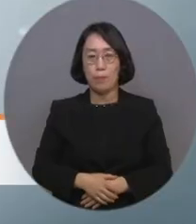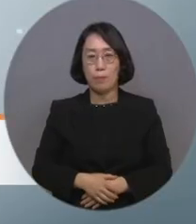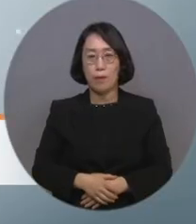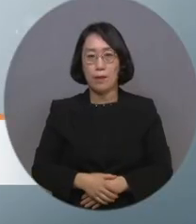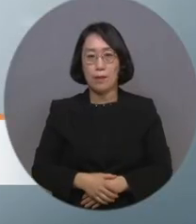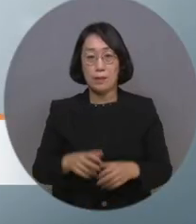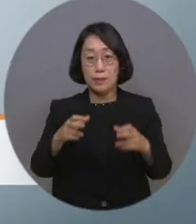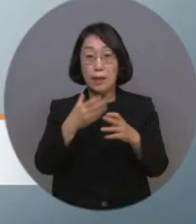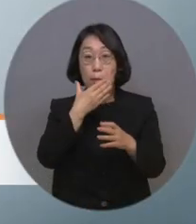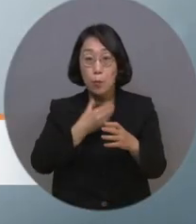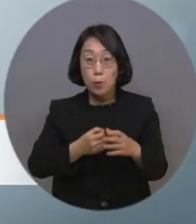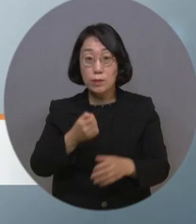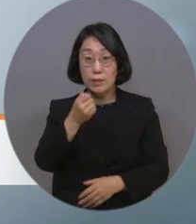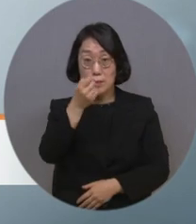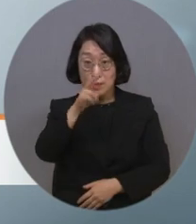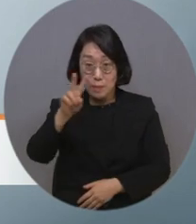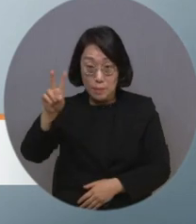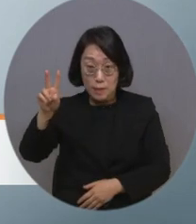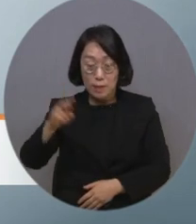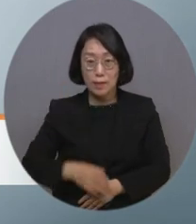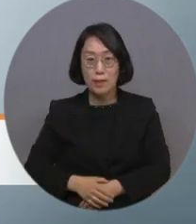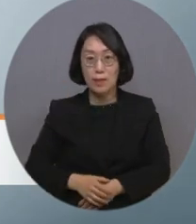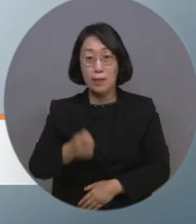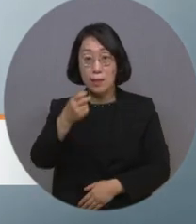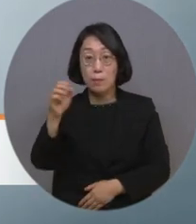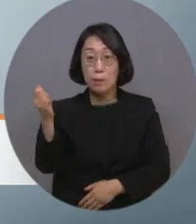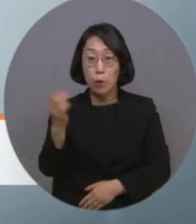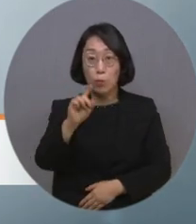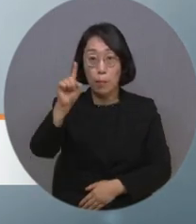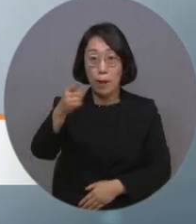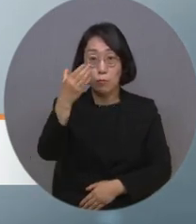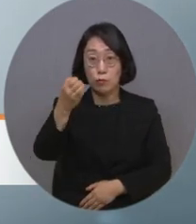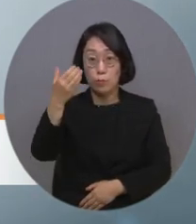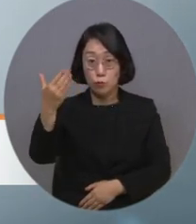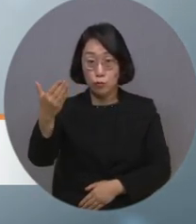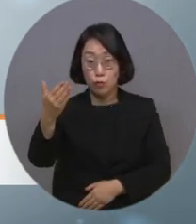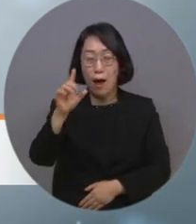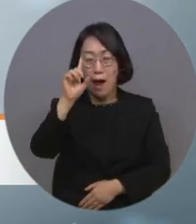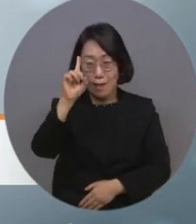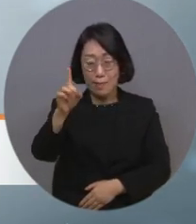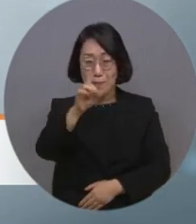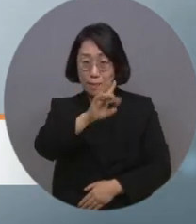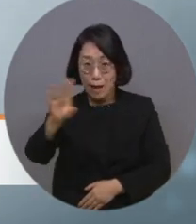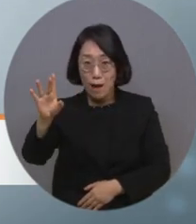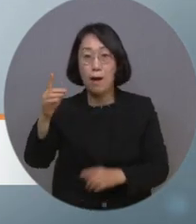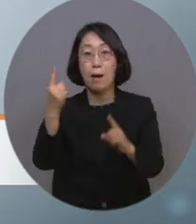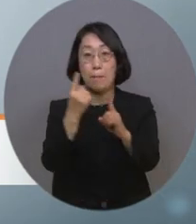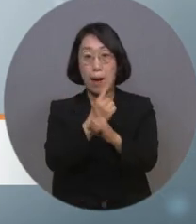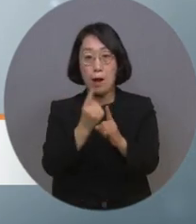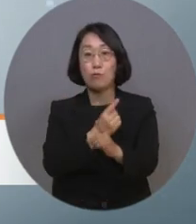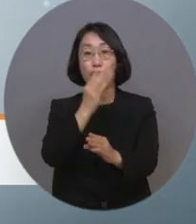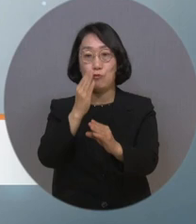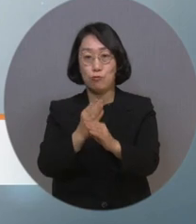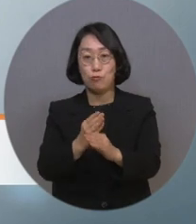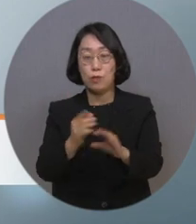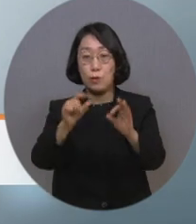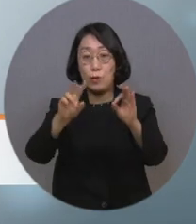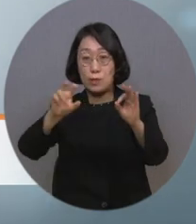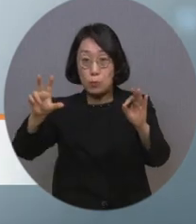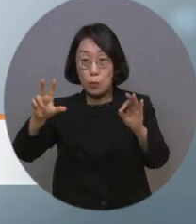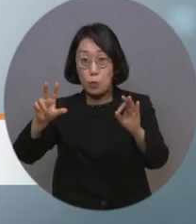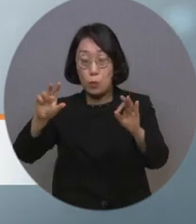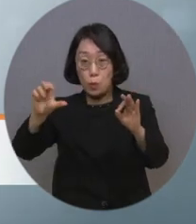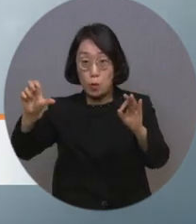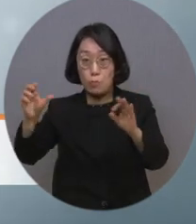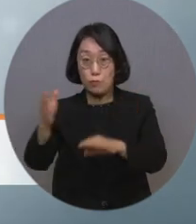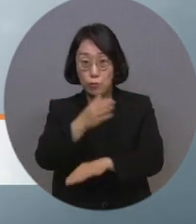장애인 복지 채널 복지TV의 IPTV 채널 번호 199번 단일화가 진행 중인 가운데 10월 25일부터